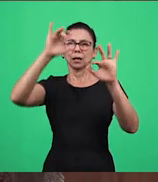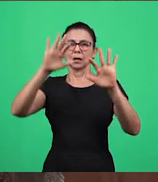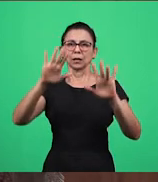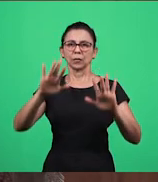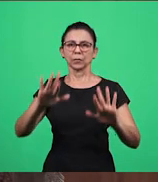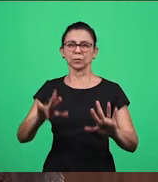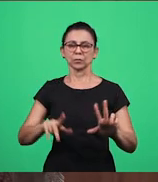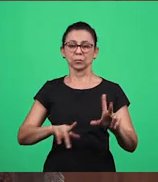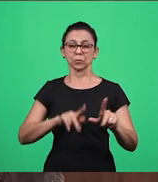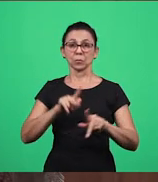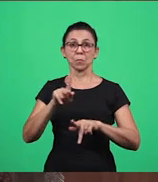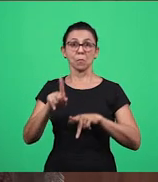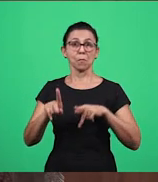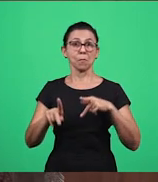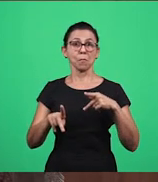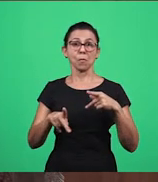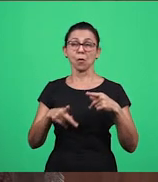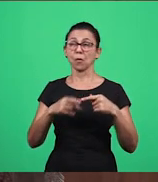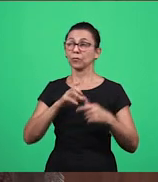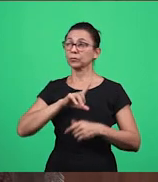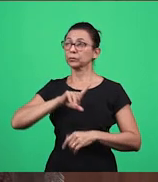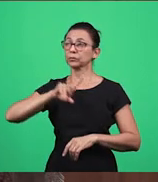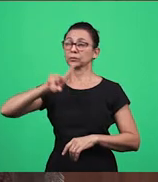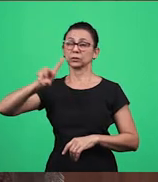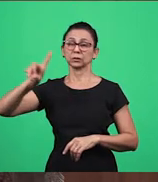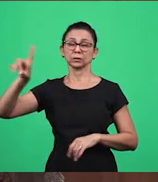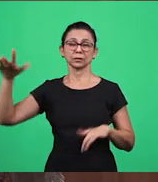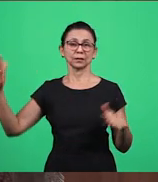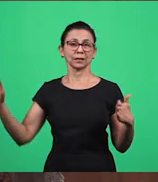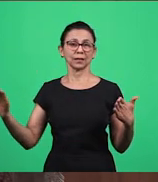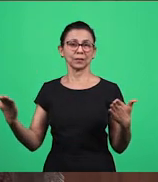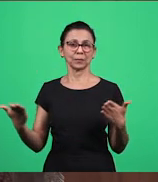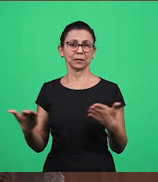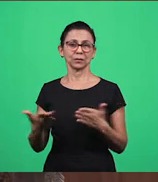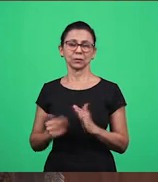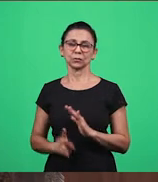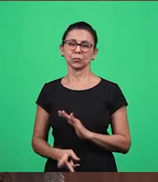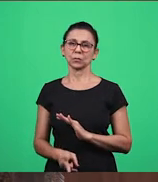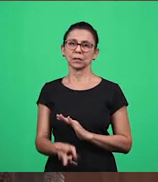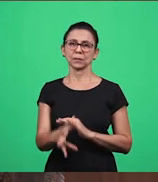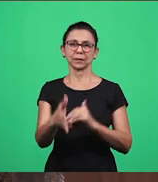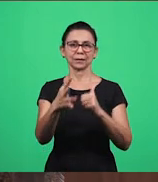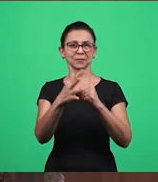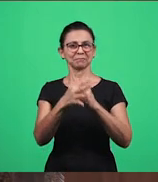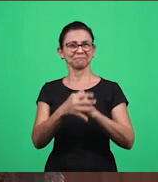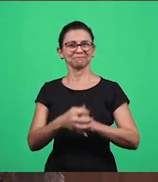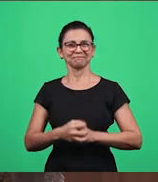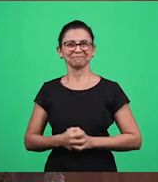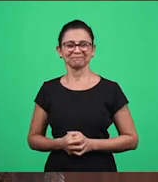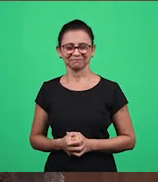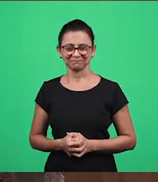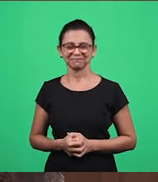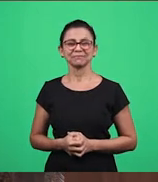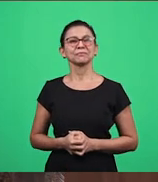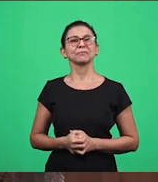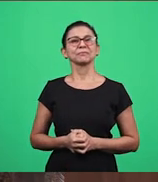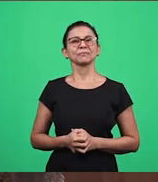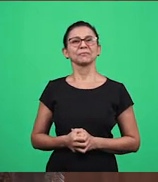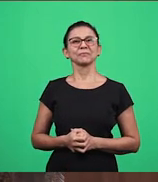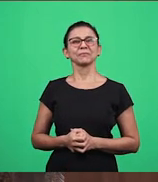да будет со всеми вами на всем Израиле Божьем, сейчас и во веки.